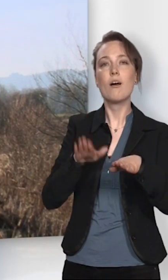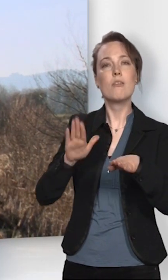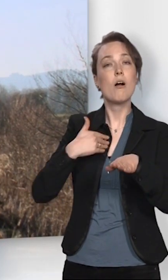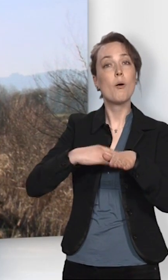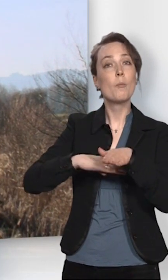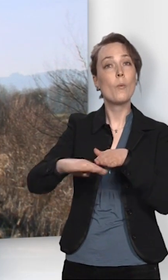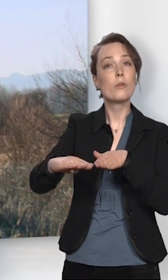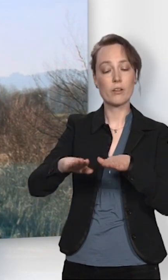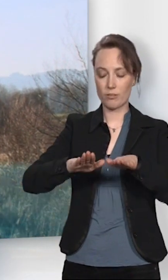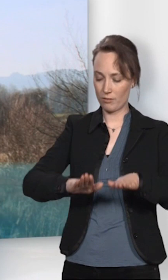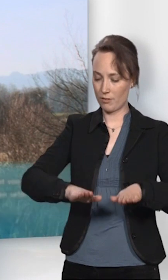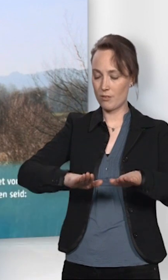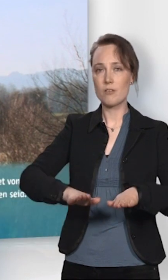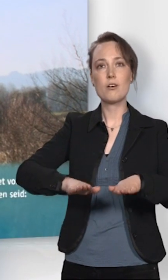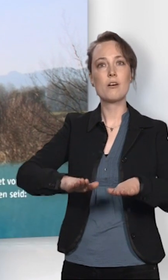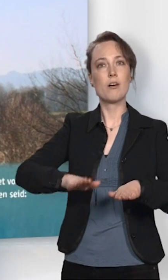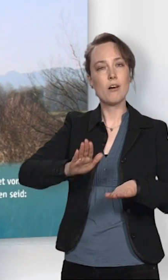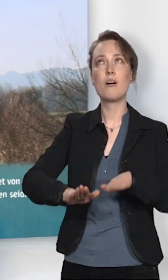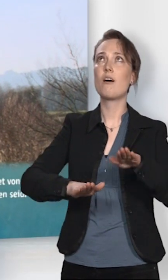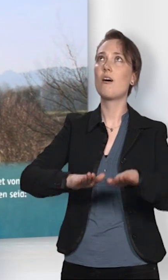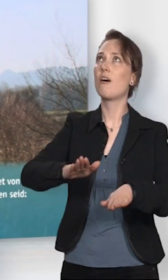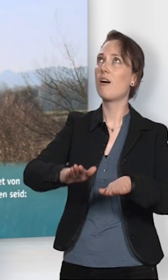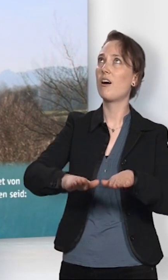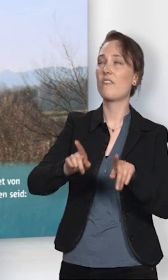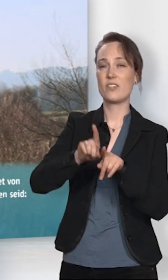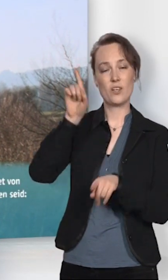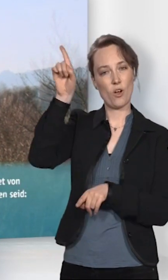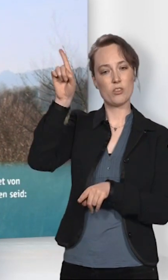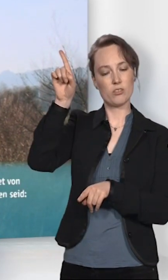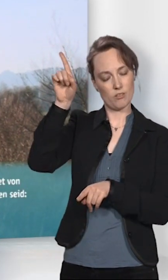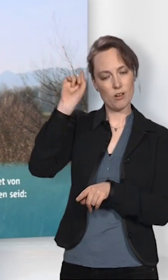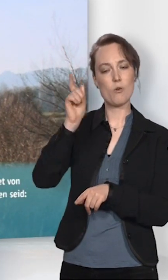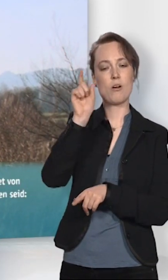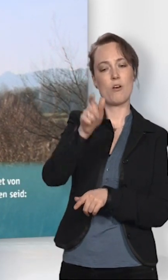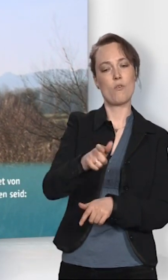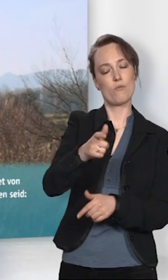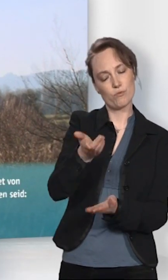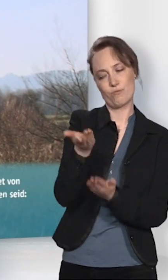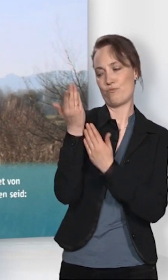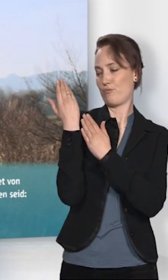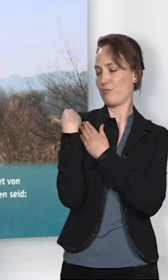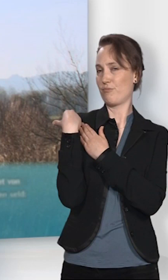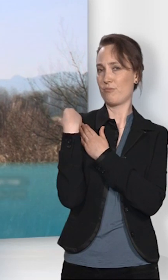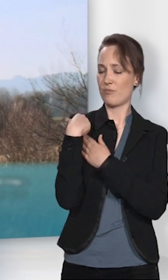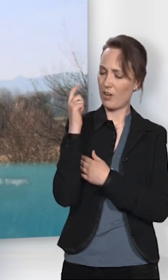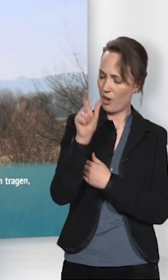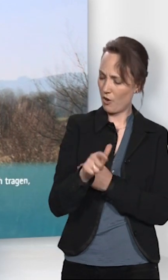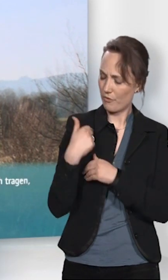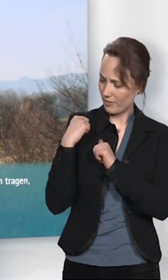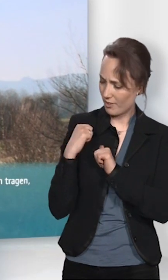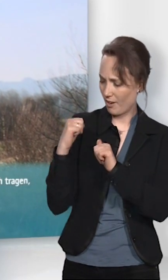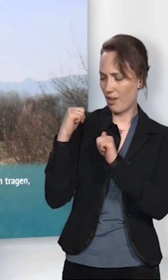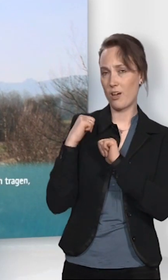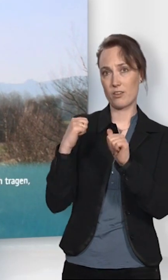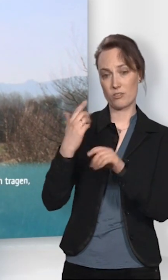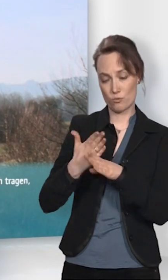trägt. So wie es von Gott einmal heißt, du bist mir aufgeladen. Ich trage dich von Mutterleibe an. Und ich werde